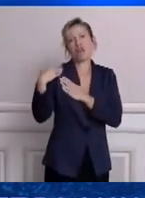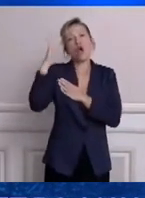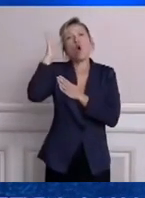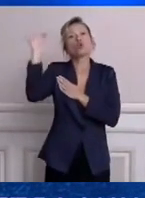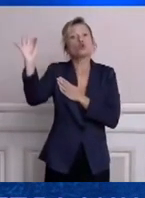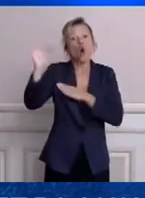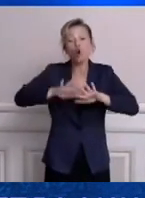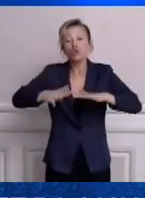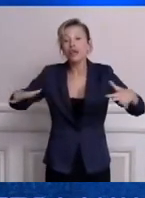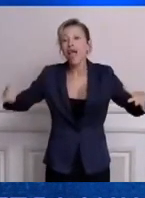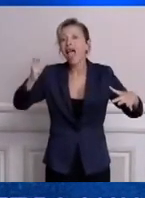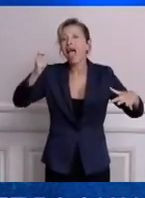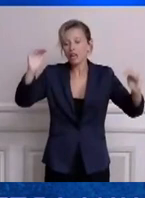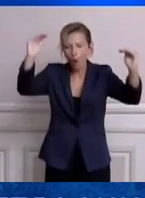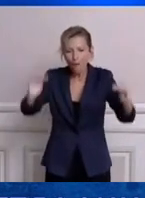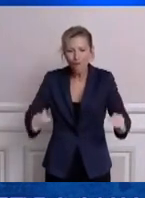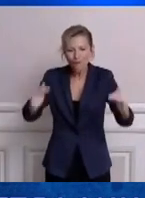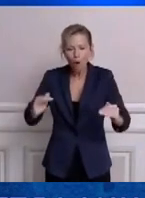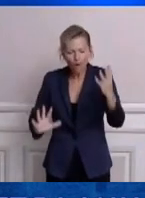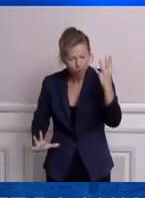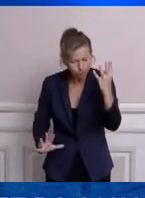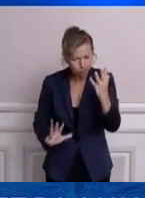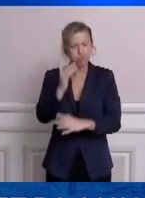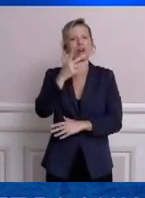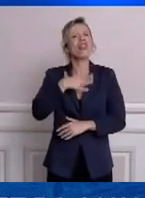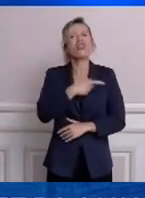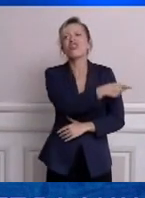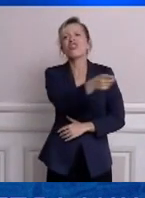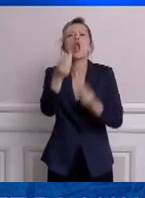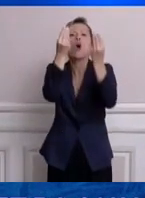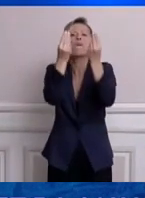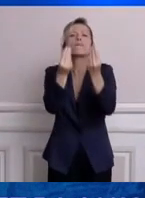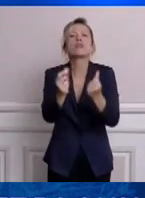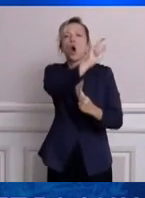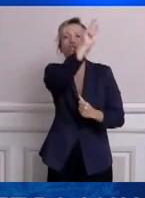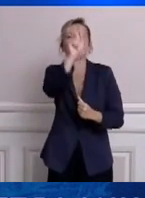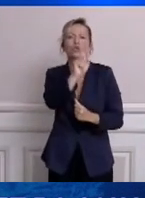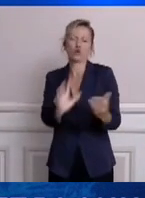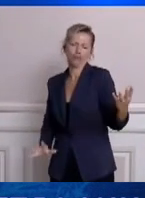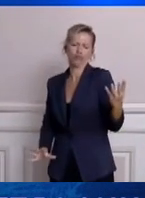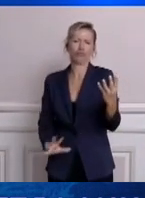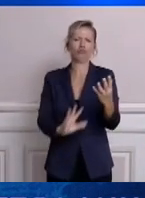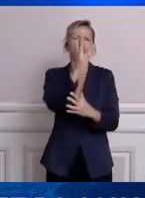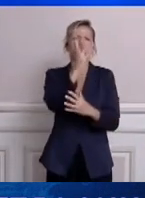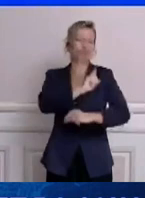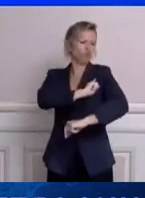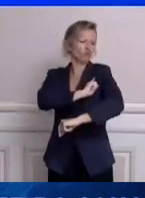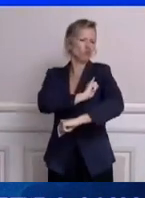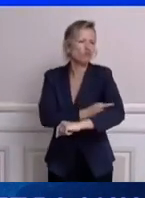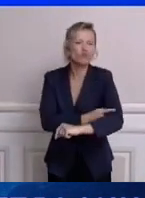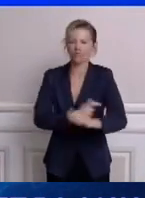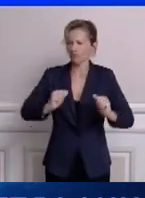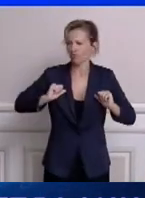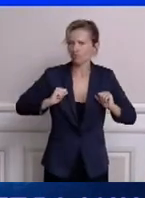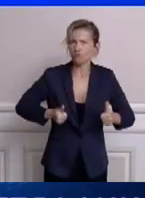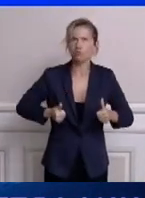του Βορείου Αιγαίου, για την καλύτερη ποιότητα ζωής των κατοίκων του. Για μια νέα δυναμική που θα δώσει όραμα και περιεχόμενο